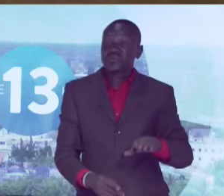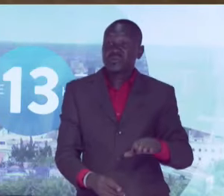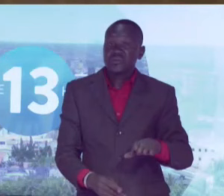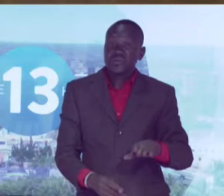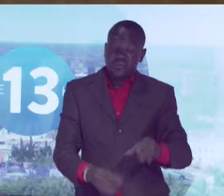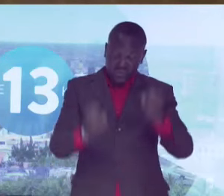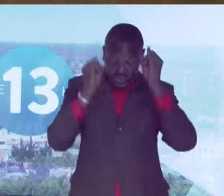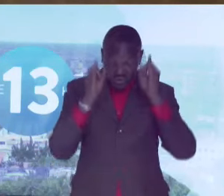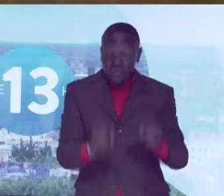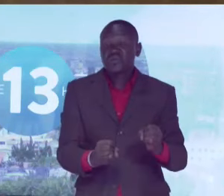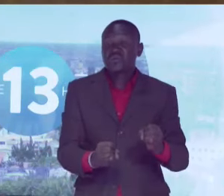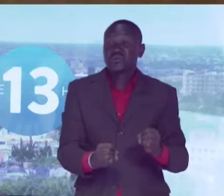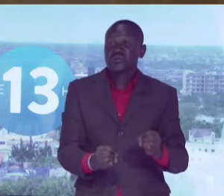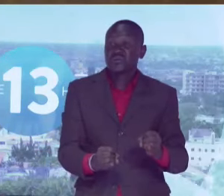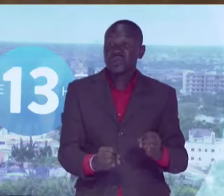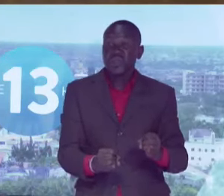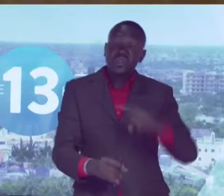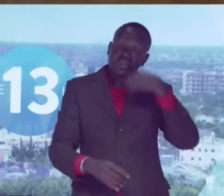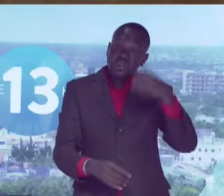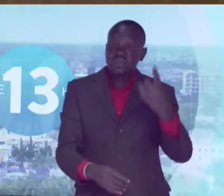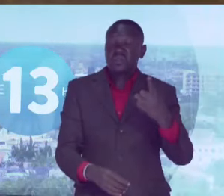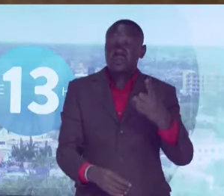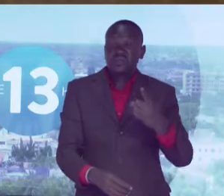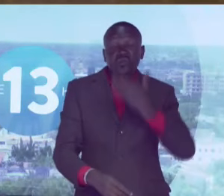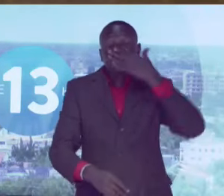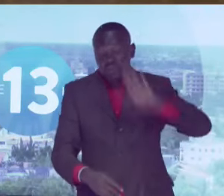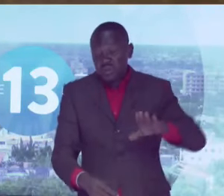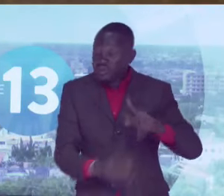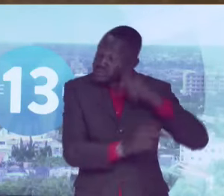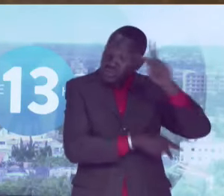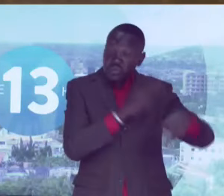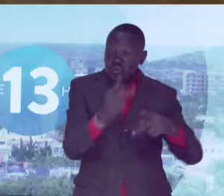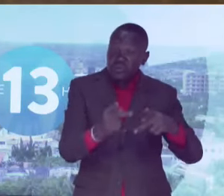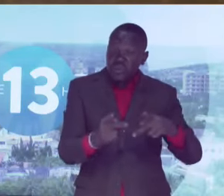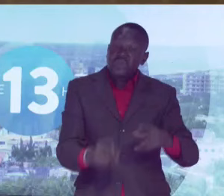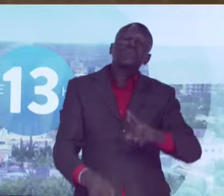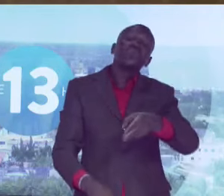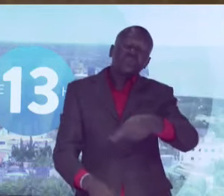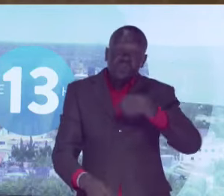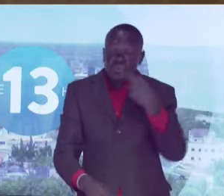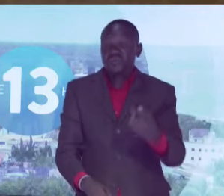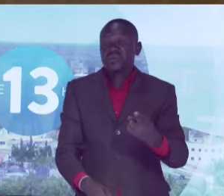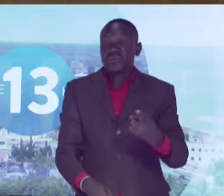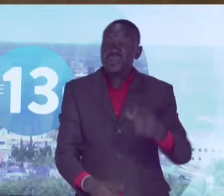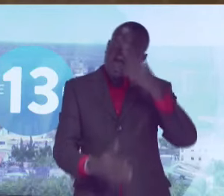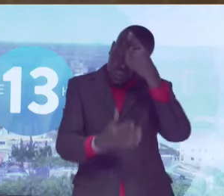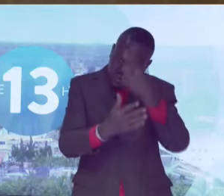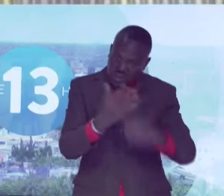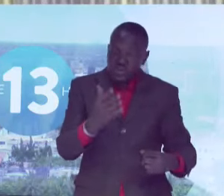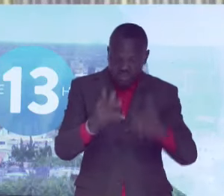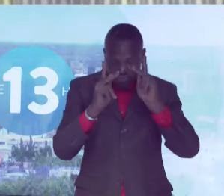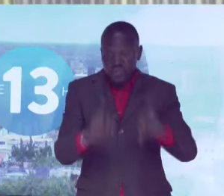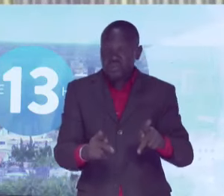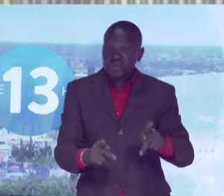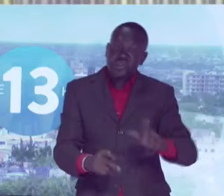à la gendarmerie qui font du mal au peuple, ils vont répondre. Pour l'instant, c'est quelques individus à l'intérieur de la gendarmerie qui sont manipulés.